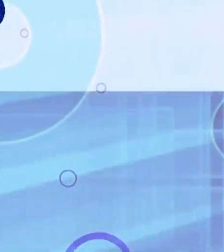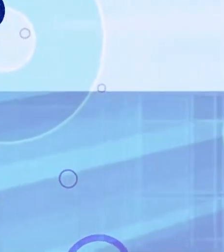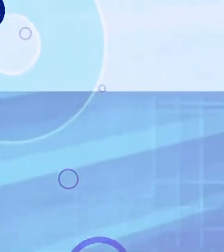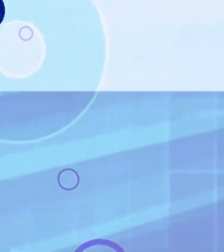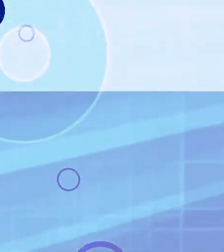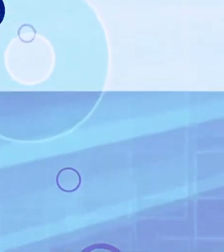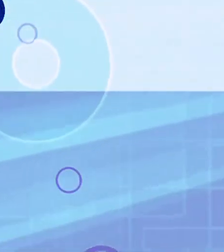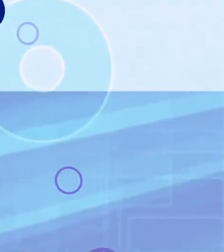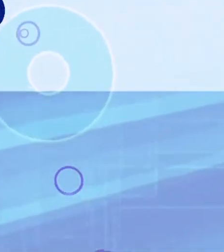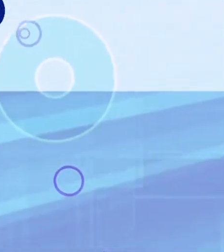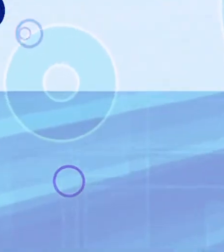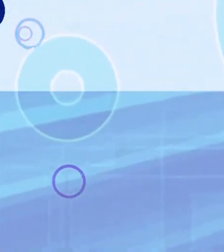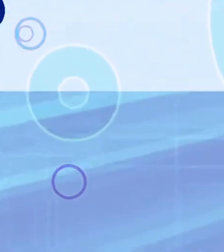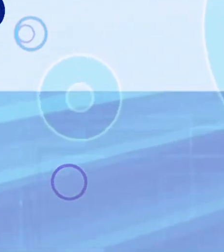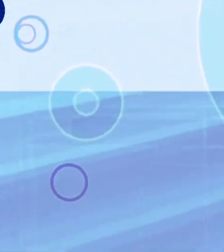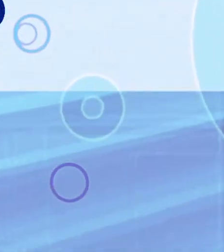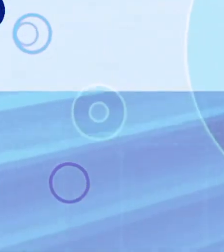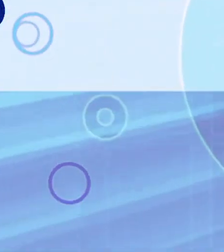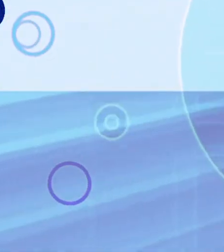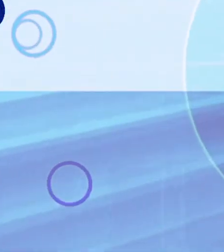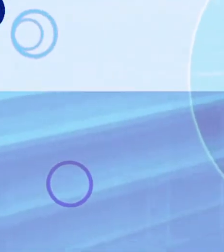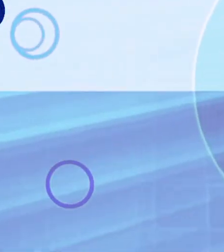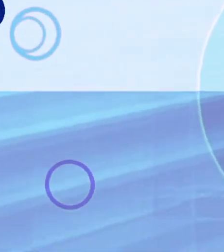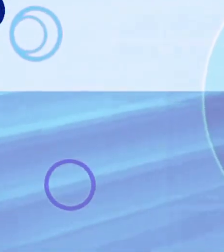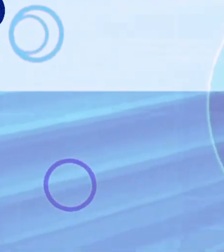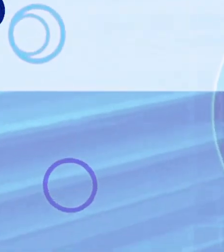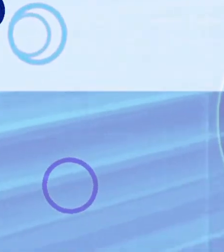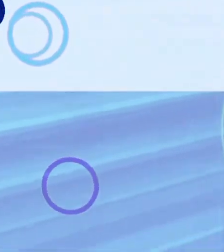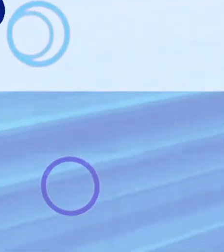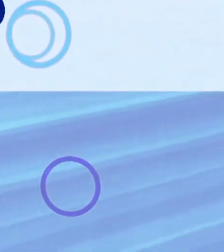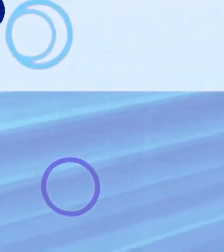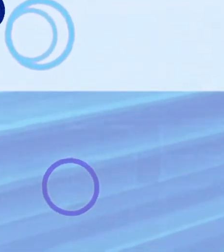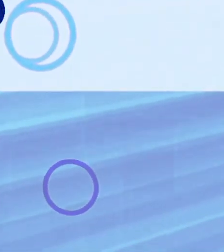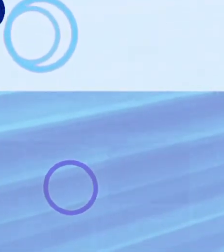内臓脂肪が蓄積するとどんな影響が出るのでしょう？